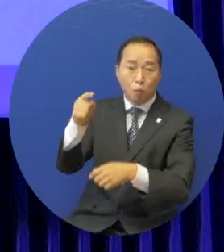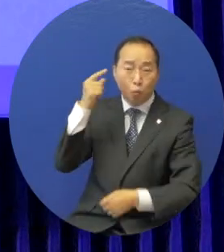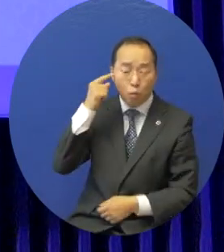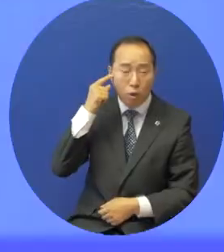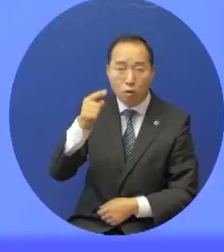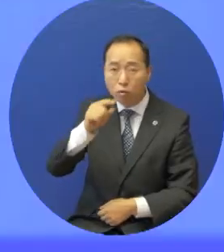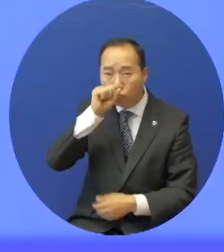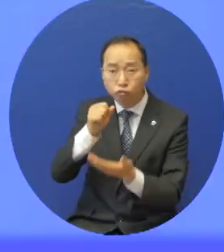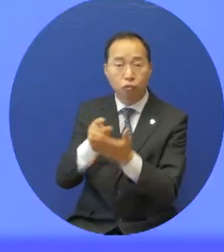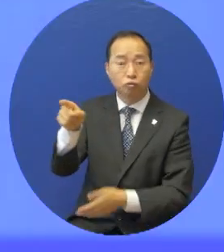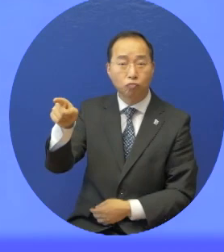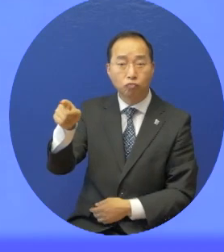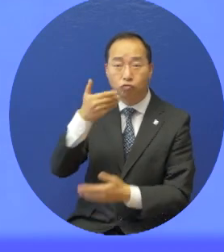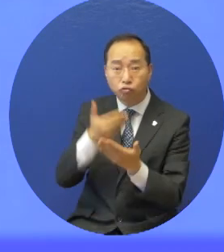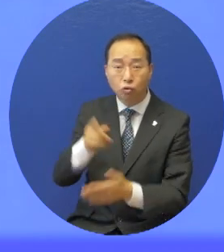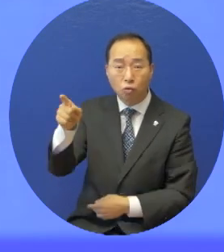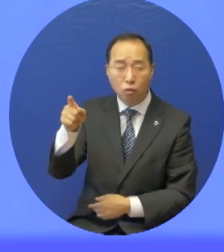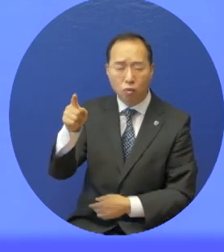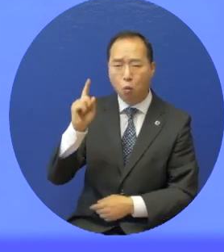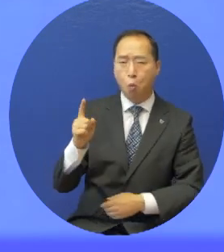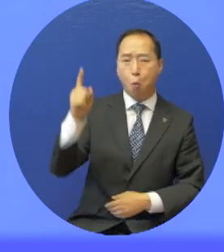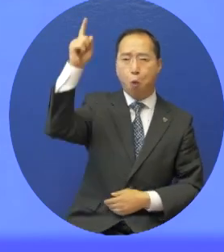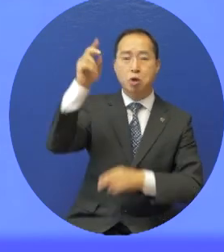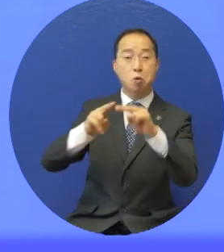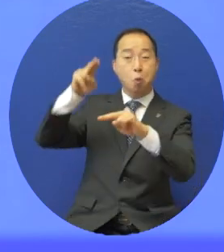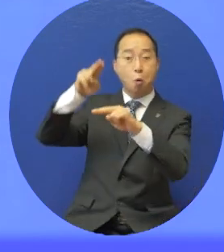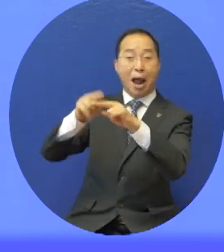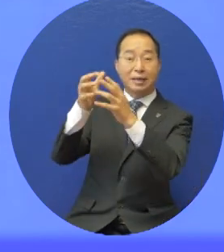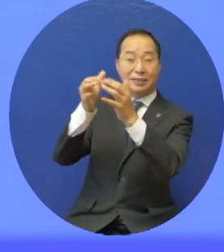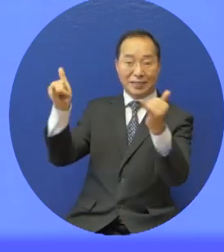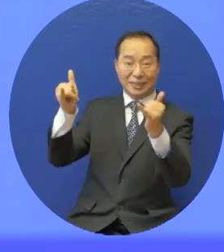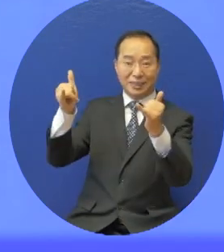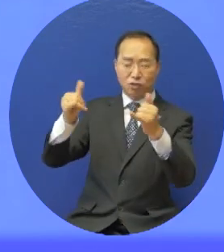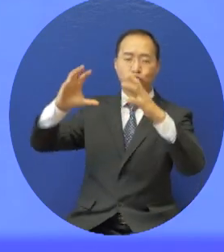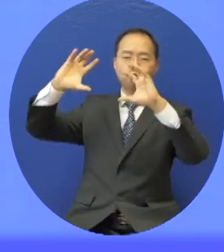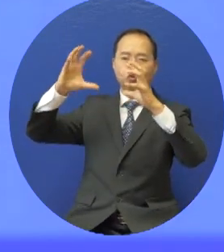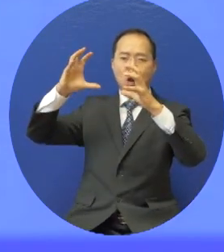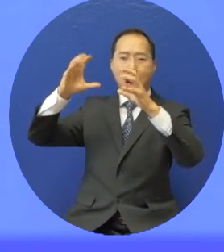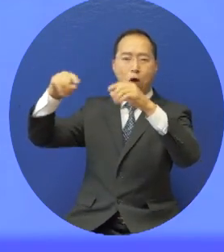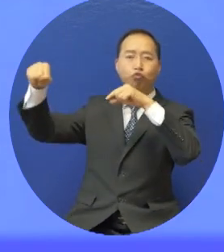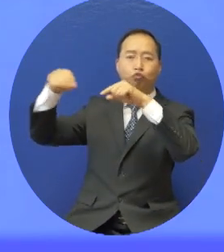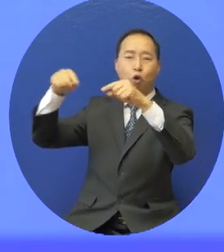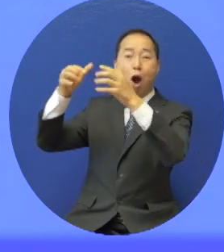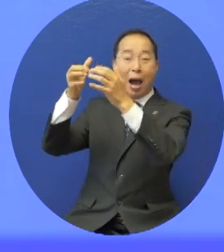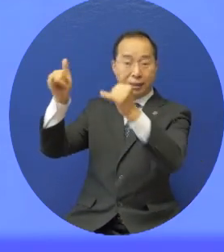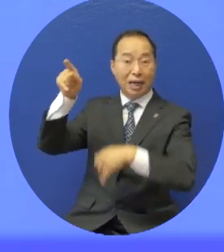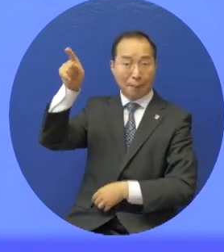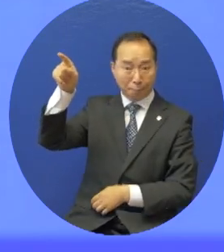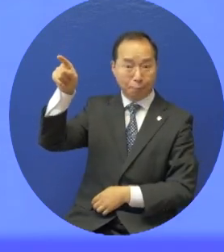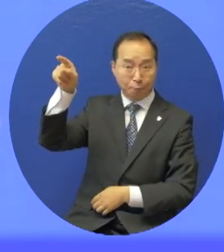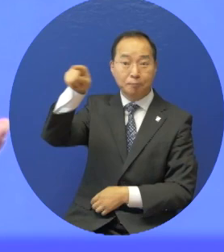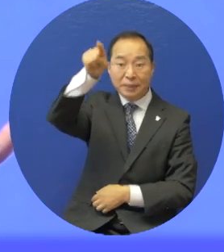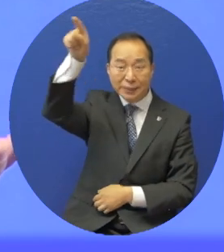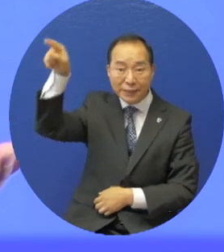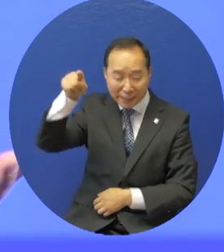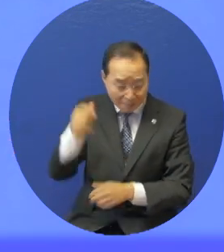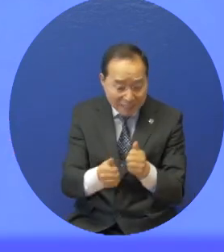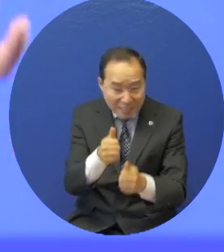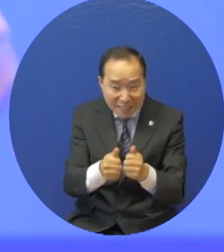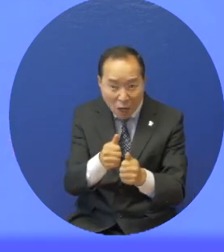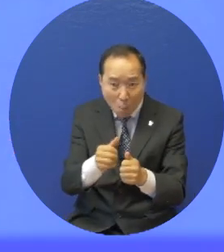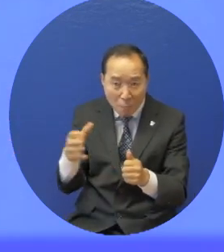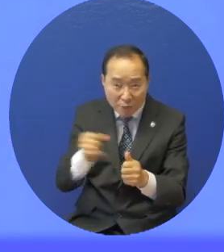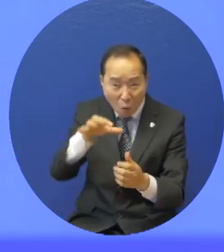시험 제도예요. 왜 그러냐면 여러분 고위급 관리들 쉽게 말하면 국가를 운영하는 고위급